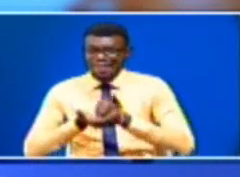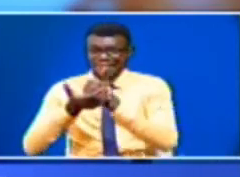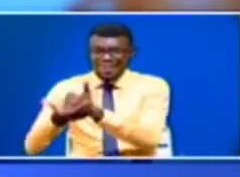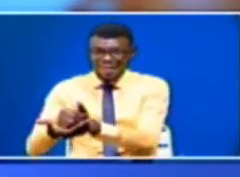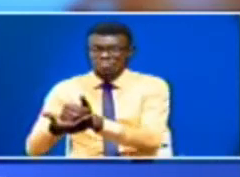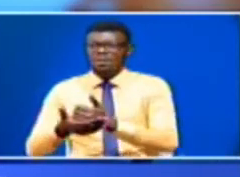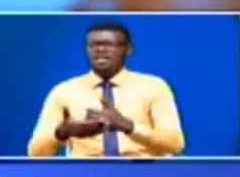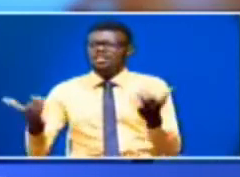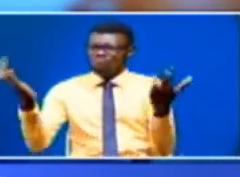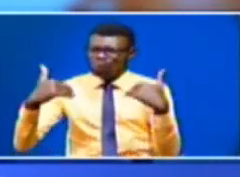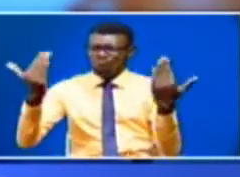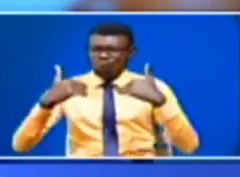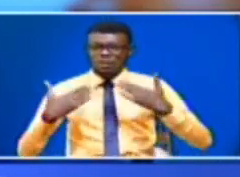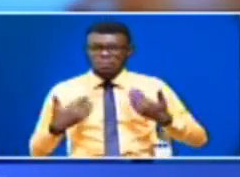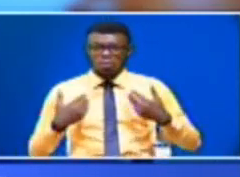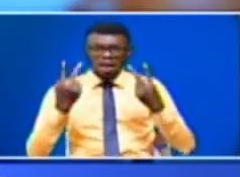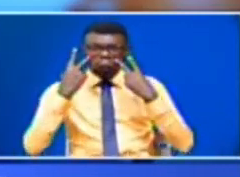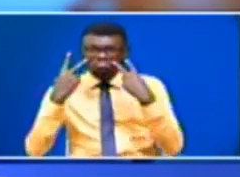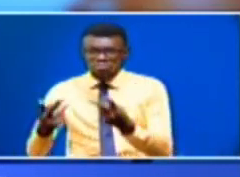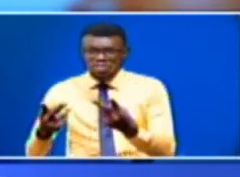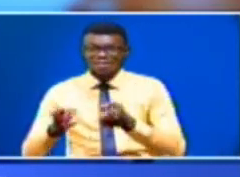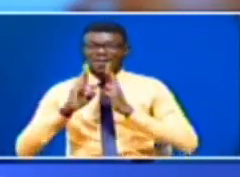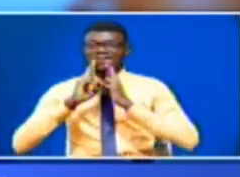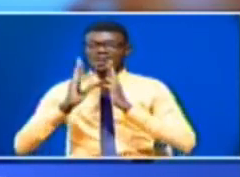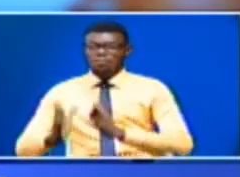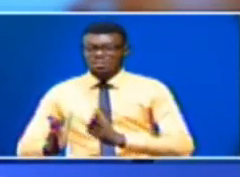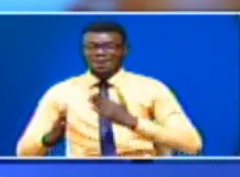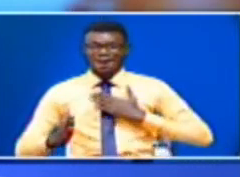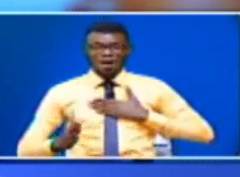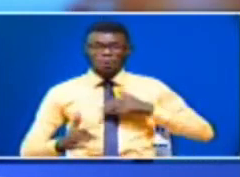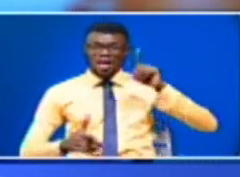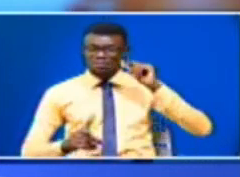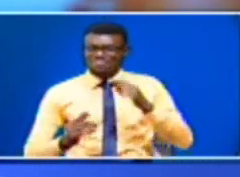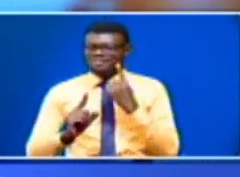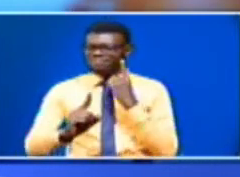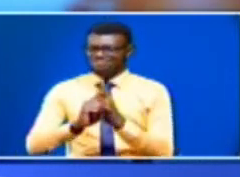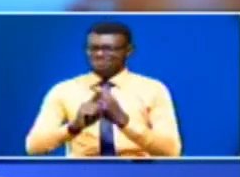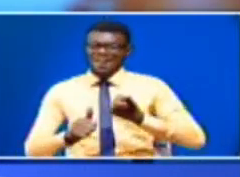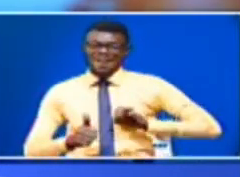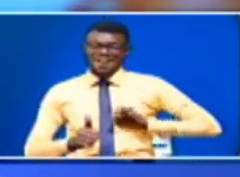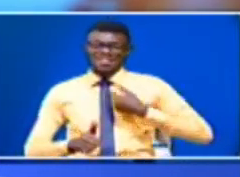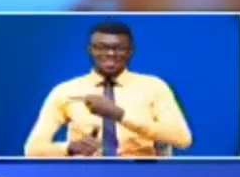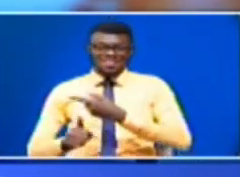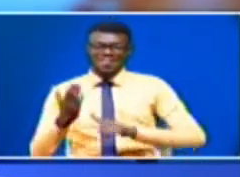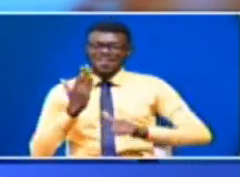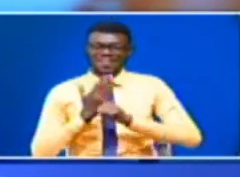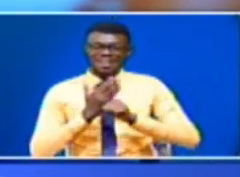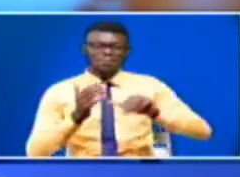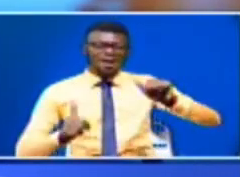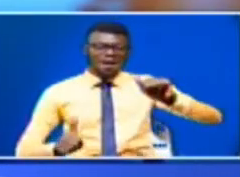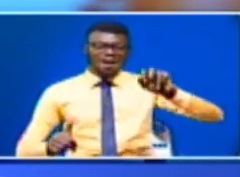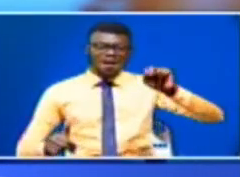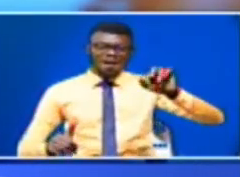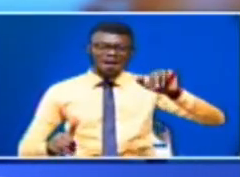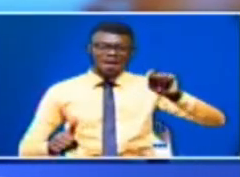kukabili umati. Mwanahabari wetu wa ukanda wa pwani Tobias Chanji alimkuta msichana huyo kwa jina Anita Muthoni